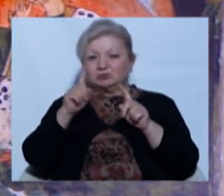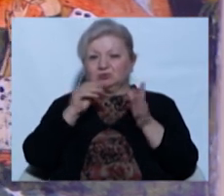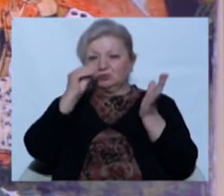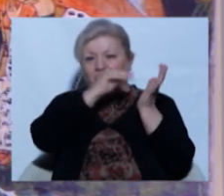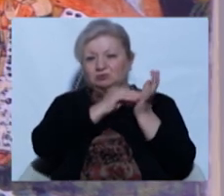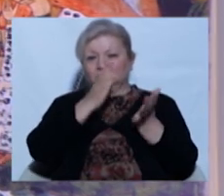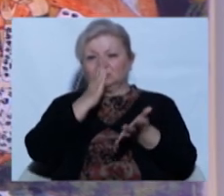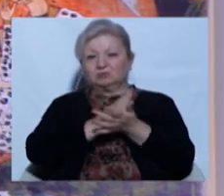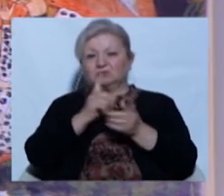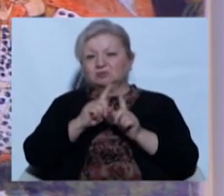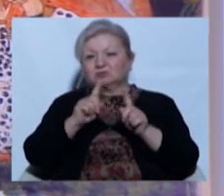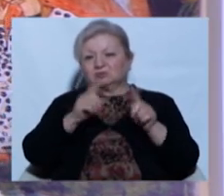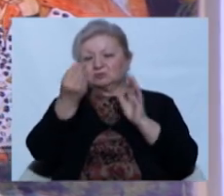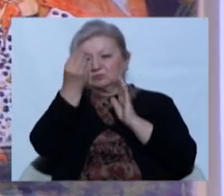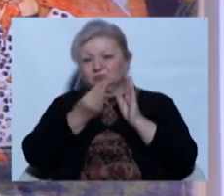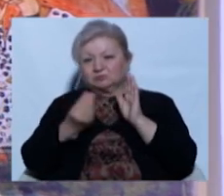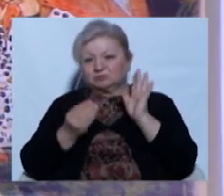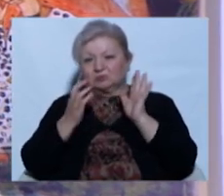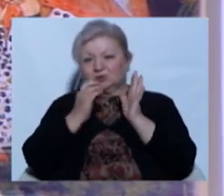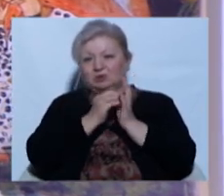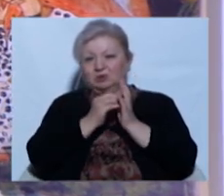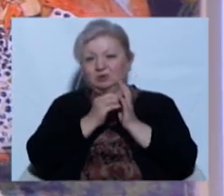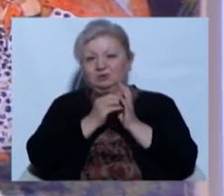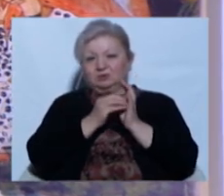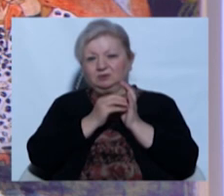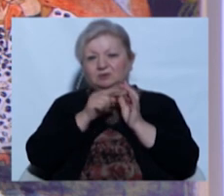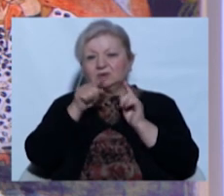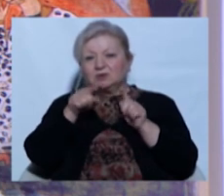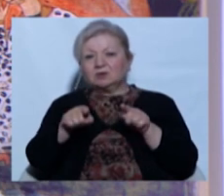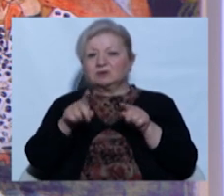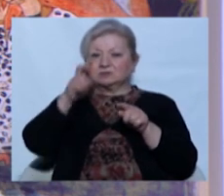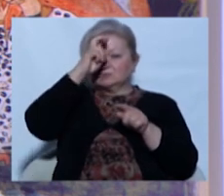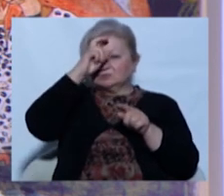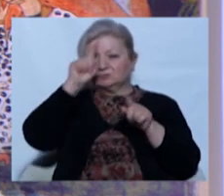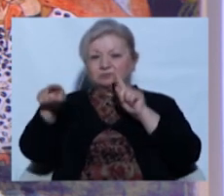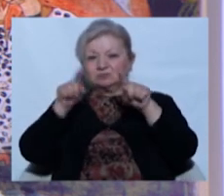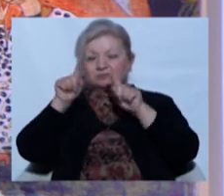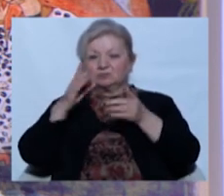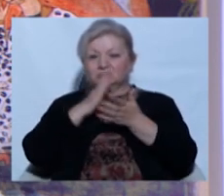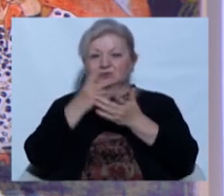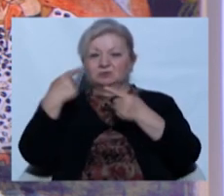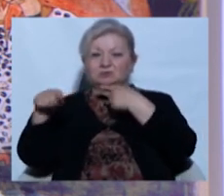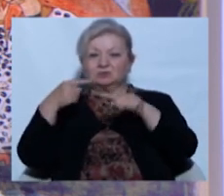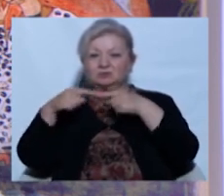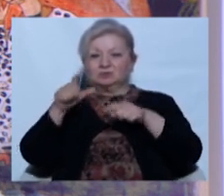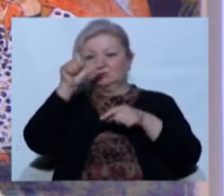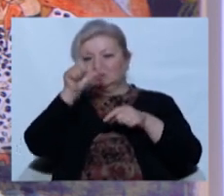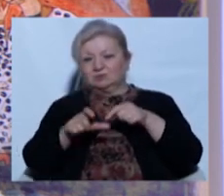და ისევ რაღაცა ისეთი გამოხატული, რომელთაც ესა თუ ის ქვეყანა განსხვავდება, ან ხალხი